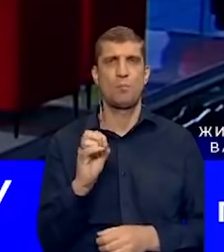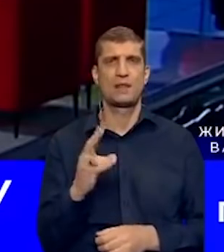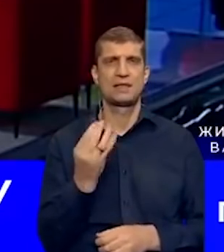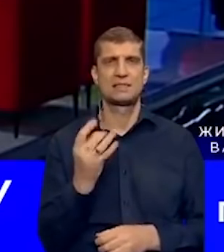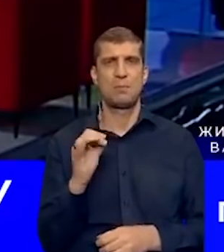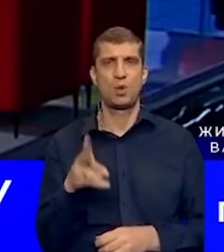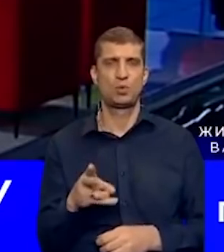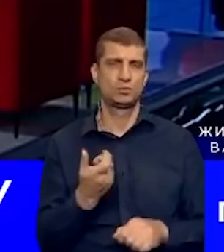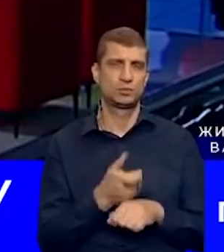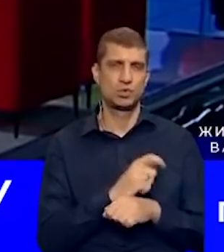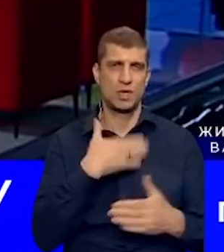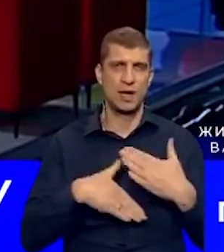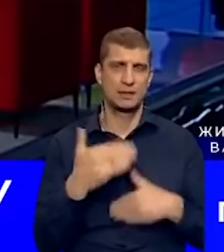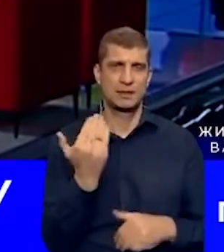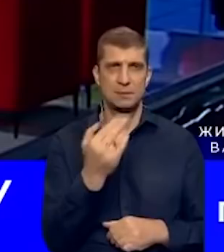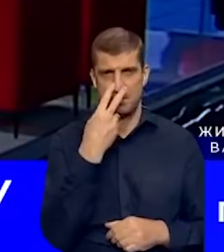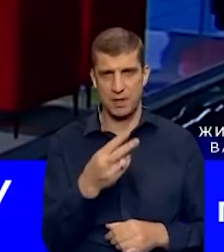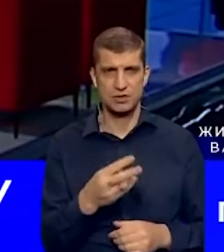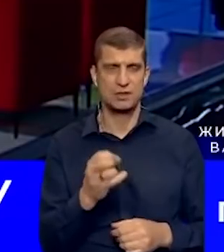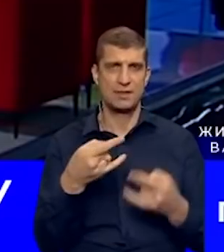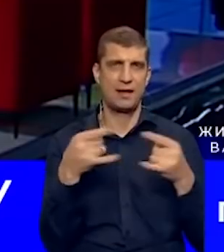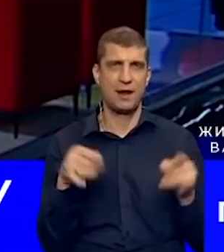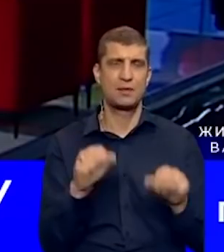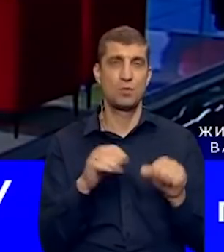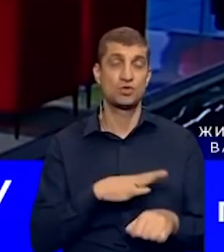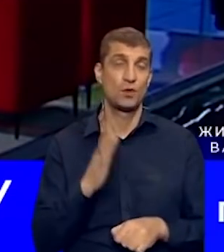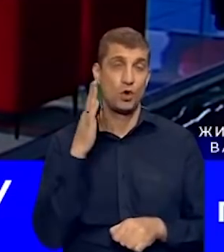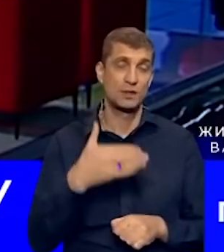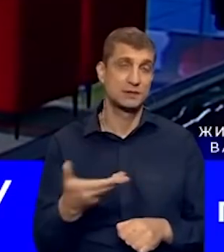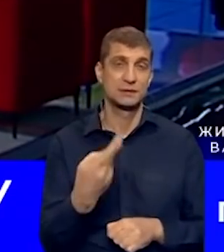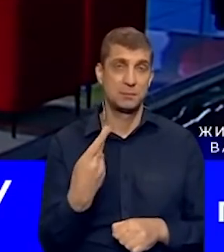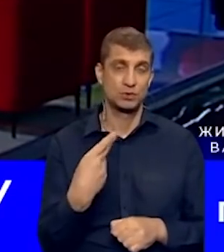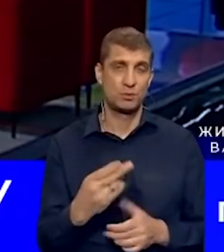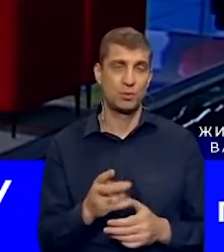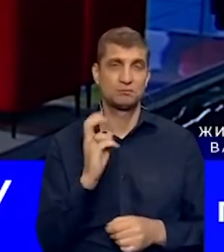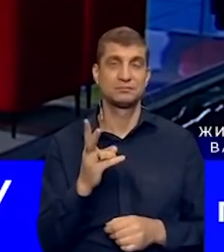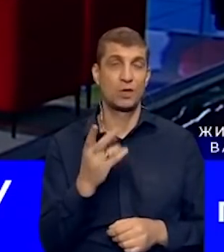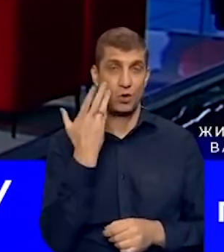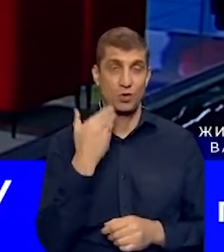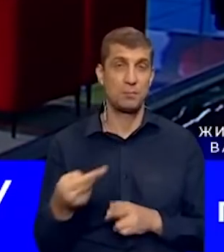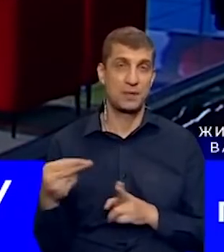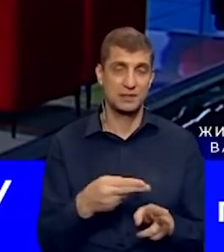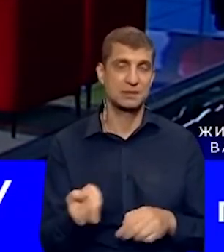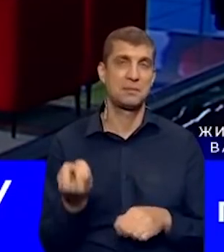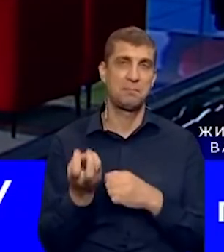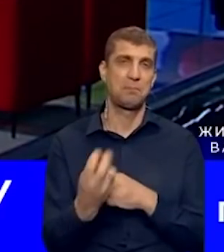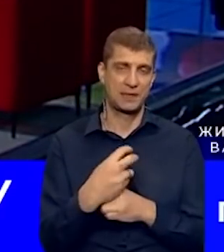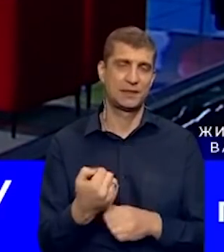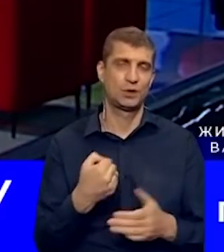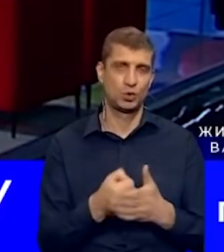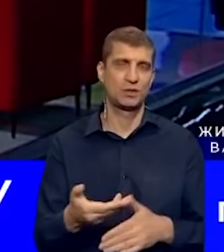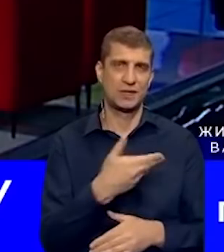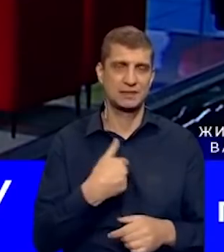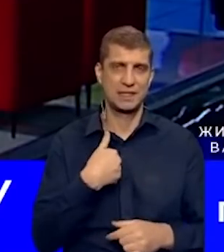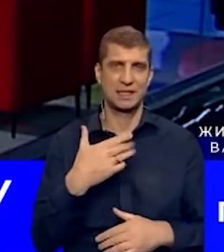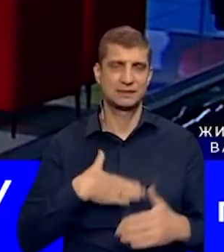Цимбалюк, дуже радий тебе бачити на екрані. Можливо, колись ми з тобою, як приїдеш, прийди до нас, я з